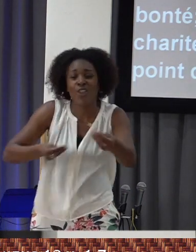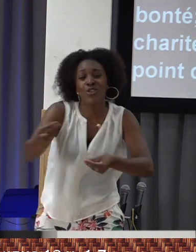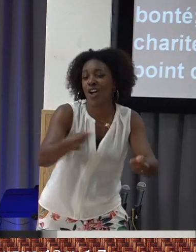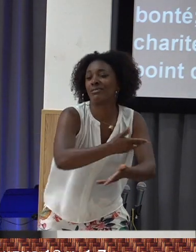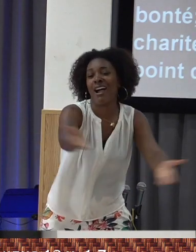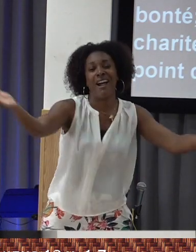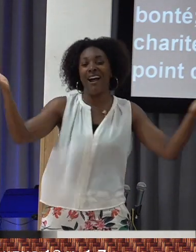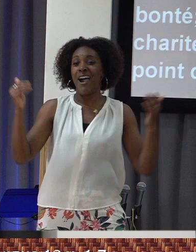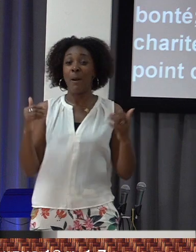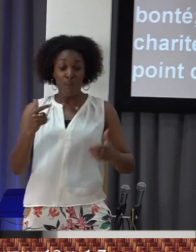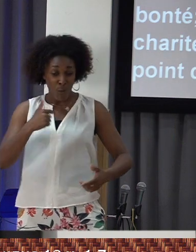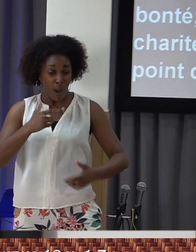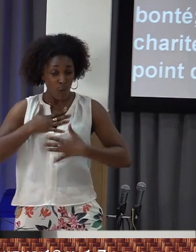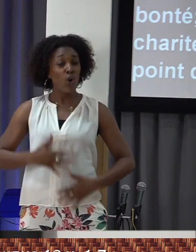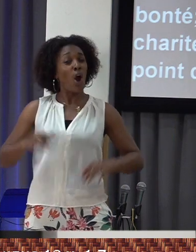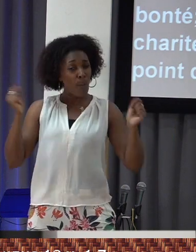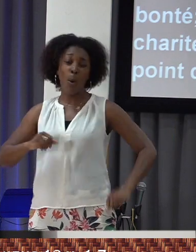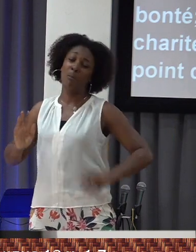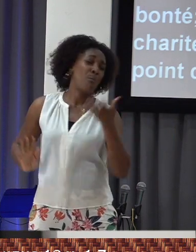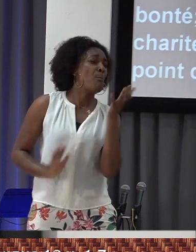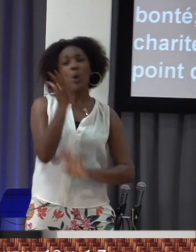livrerai même mon corps pour être brûlé,